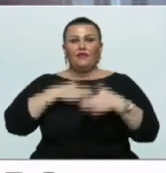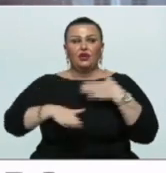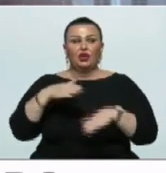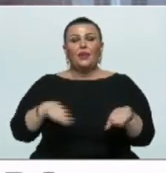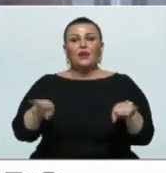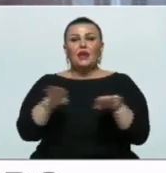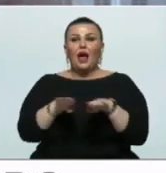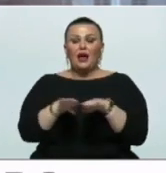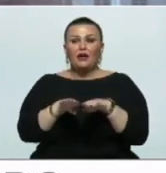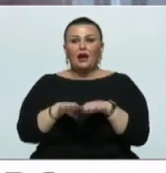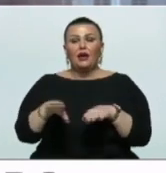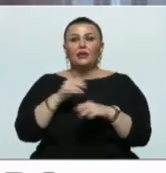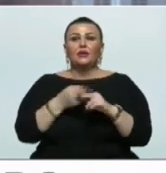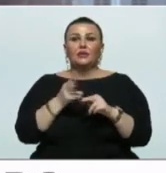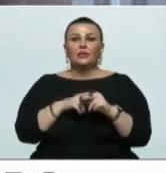aynı şekilde.